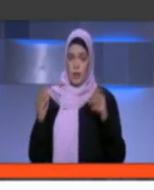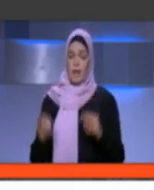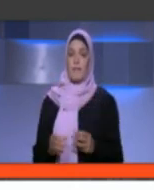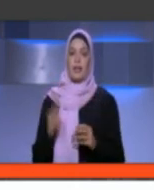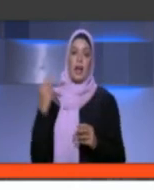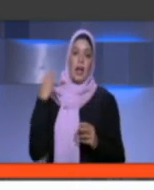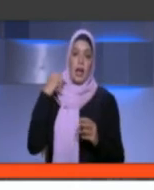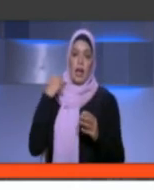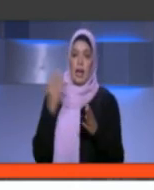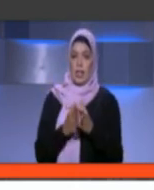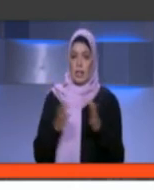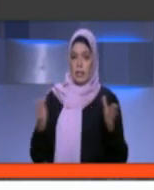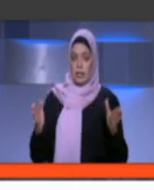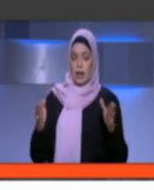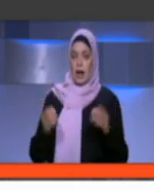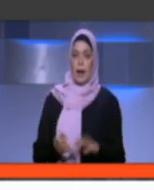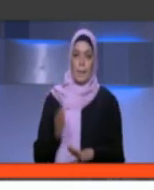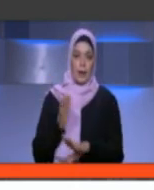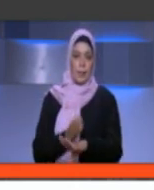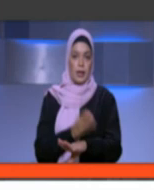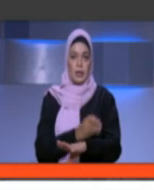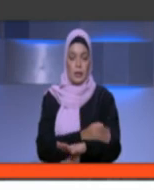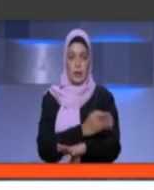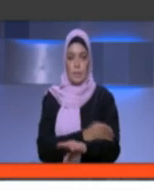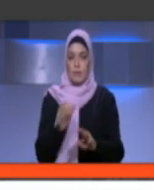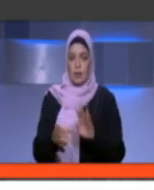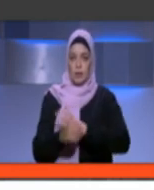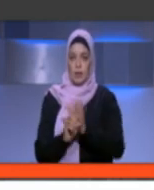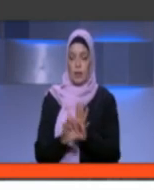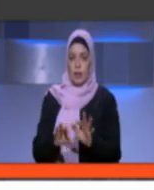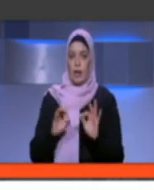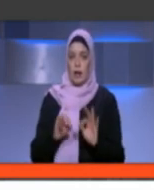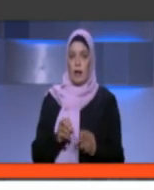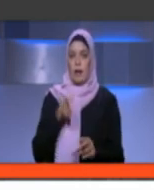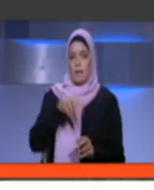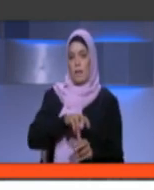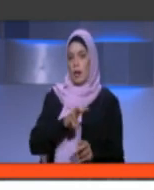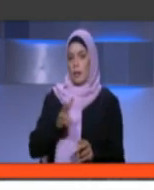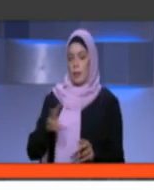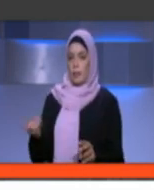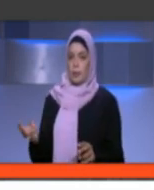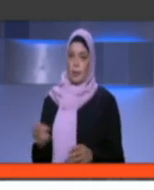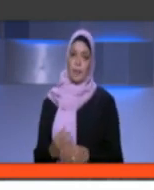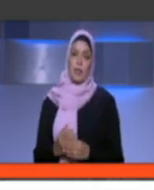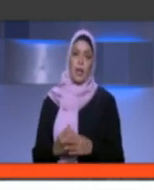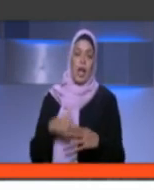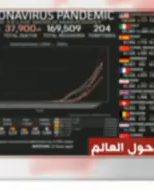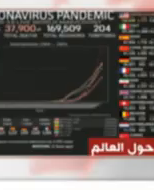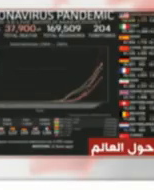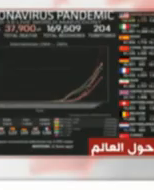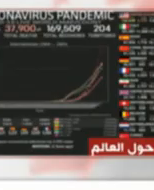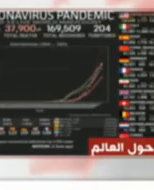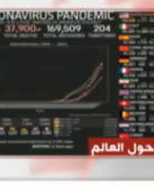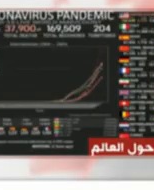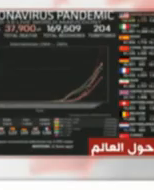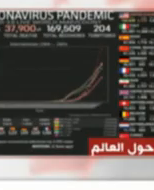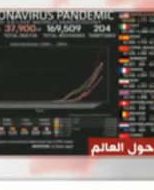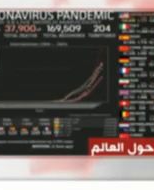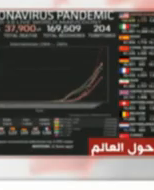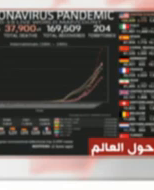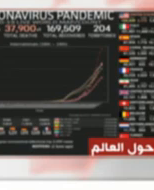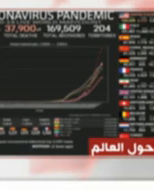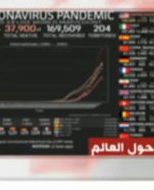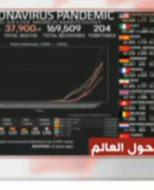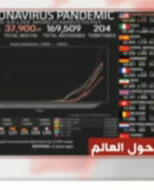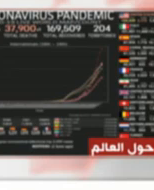من الإصابات، منها ولاية لويزيانا اللي تعتبر الثانية بعد ولاية نيويورك في